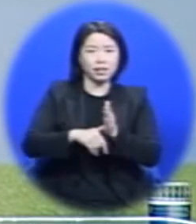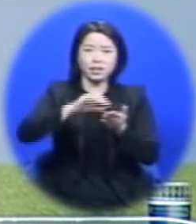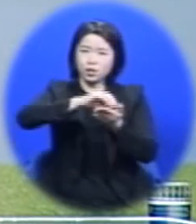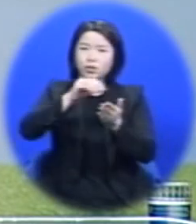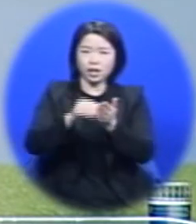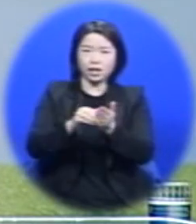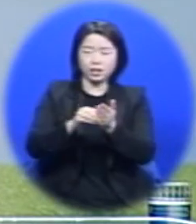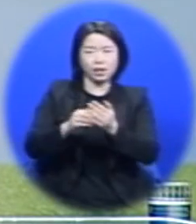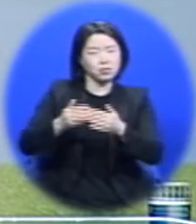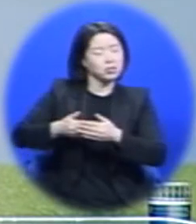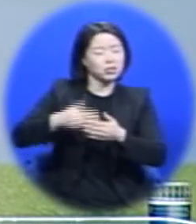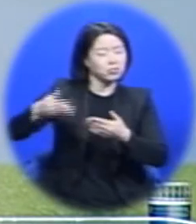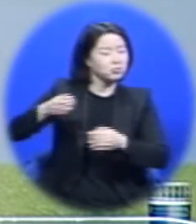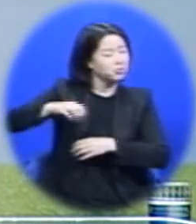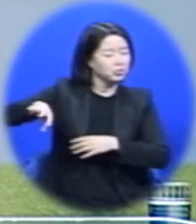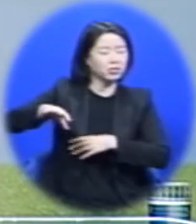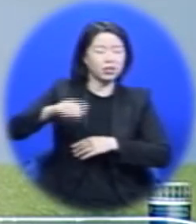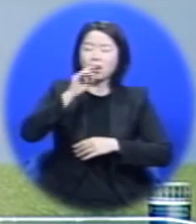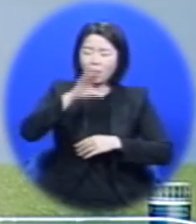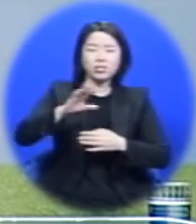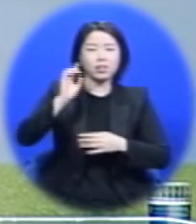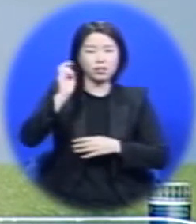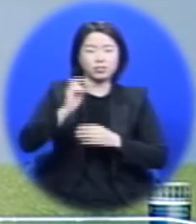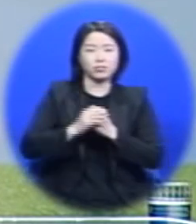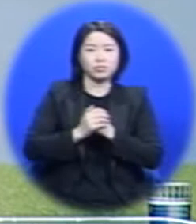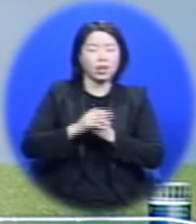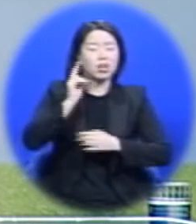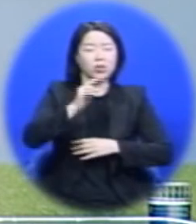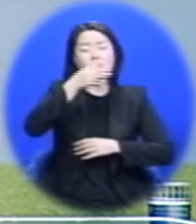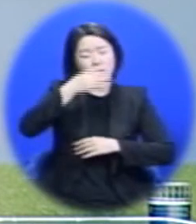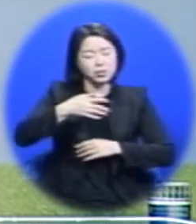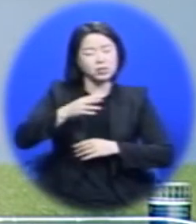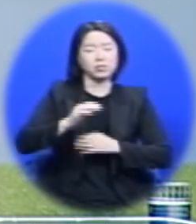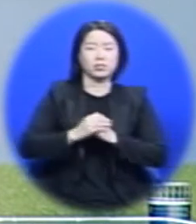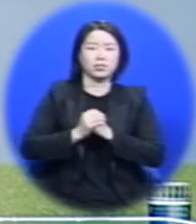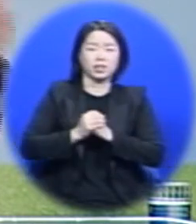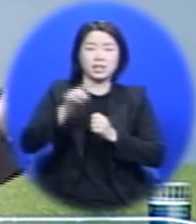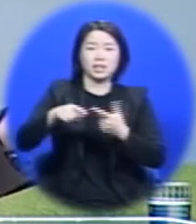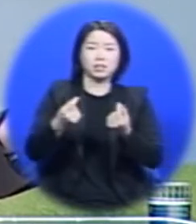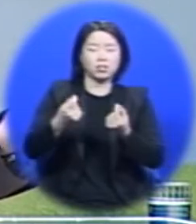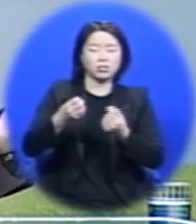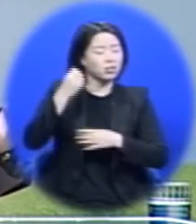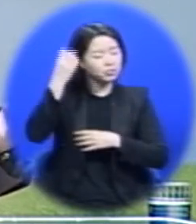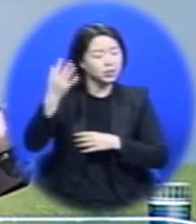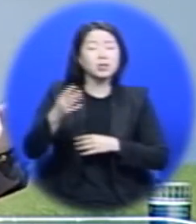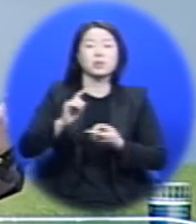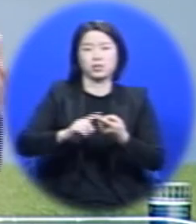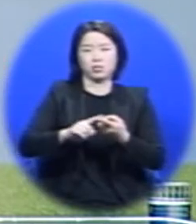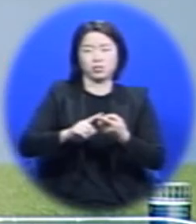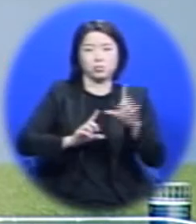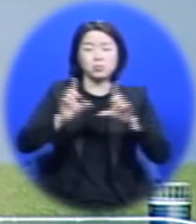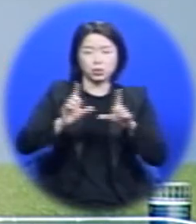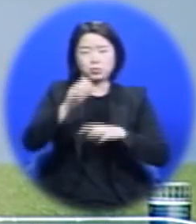적당하게 넘기는 버려. 안 된다. 너무 힘들다. 이렇게 넘겨버리는 것.